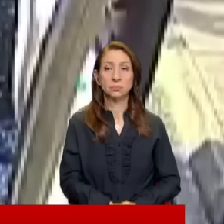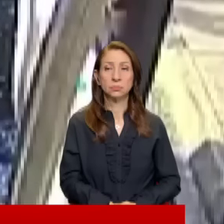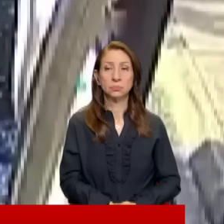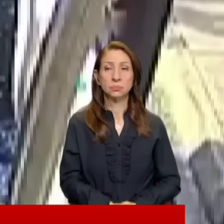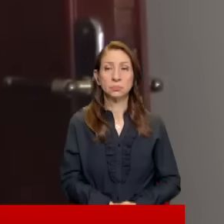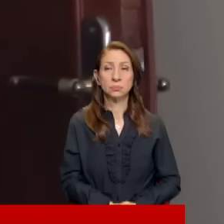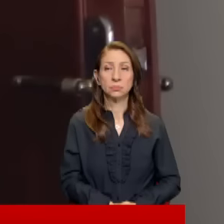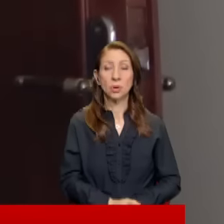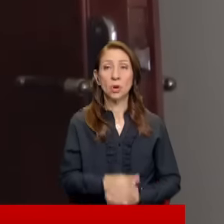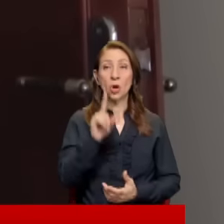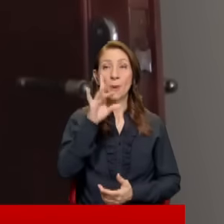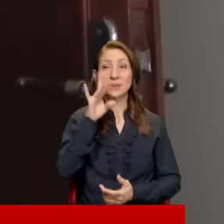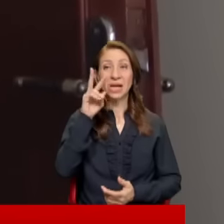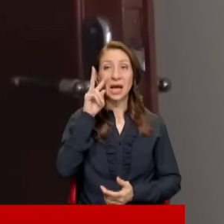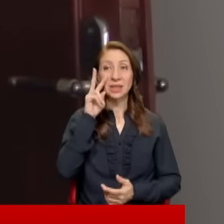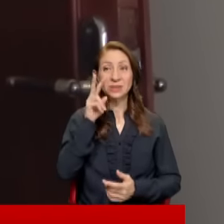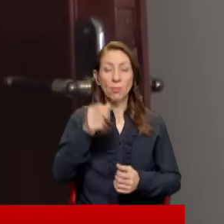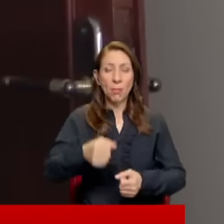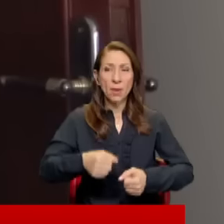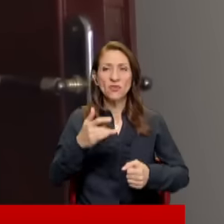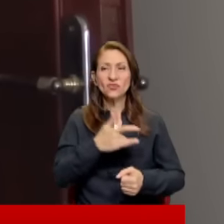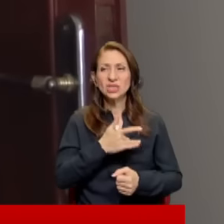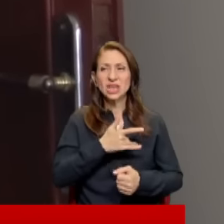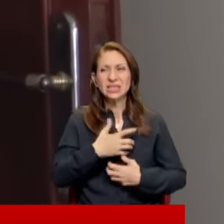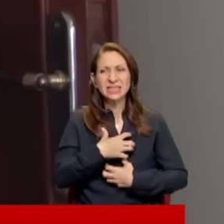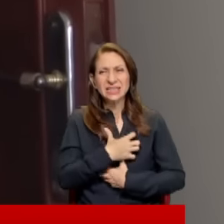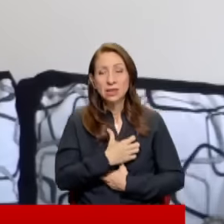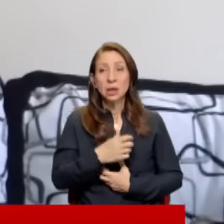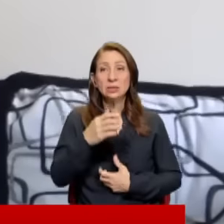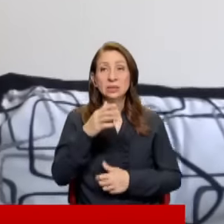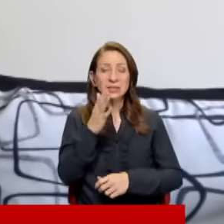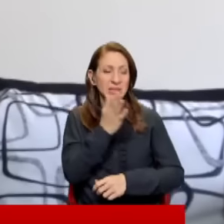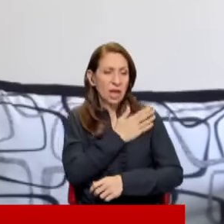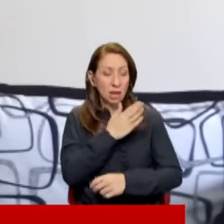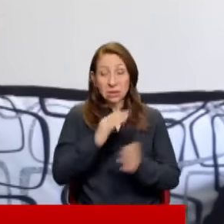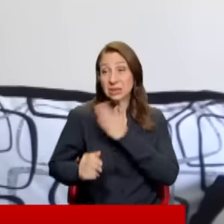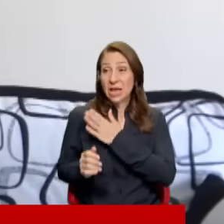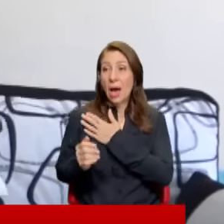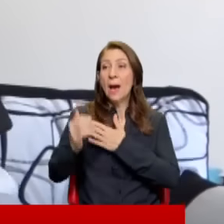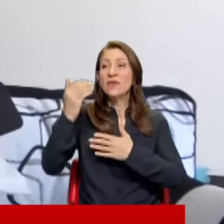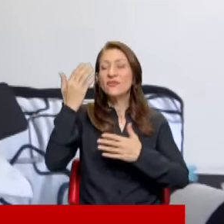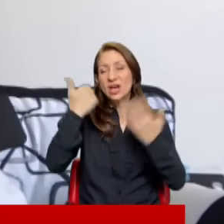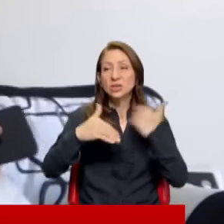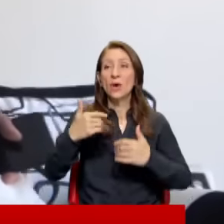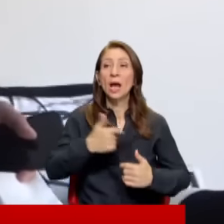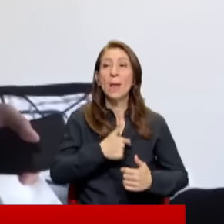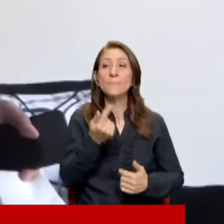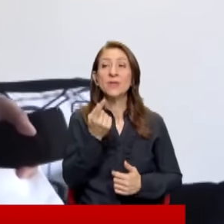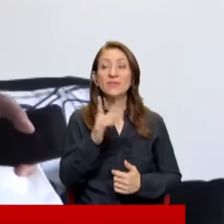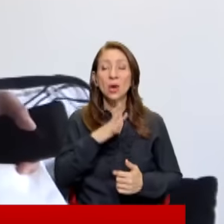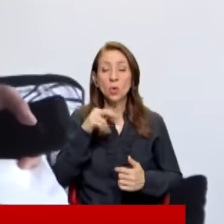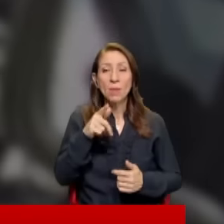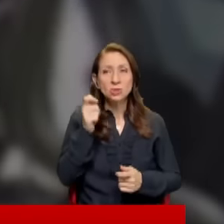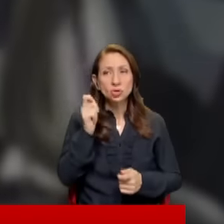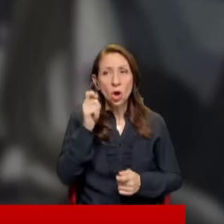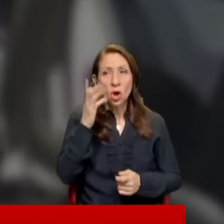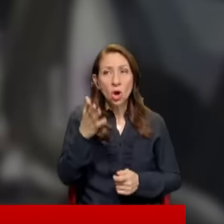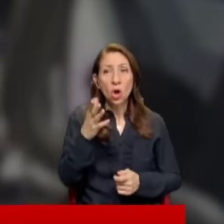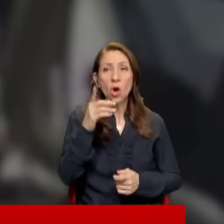değil 15 Aralık günü yaşanmıştı vicdanları yaralayan olay sağ tarafı felçli kalbinde pil vardı yürüme zorluğu çekiyor